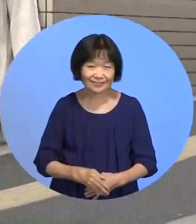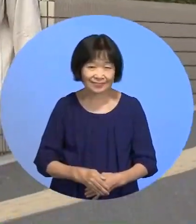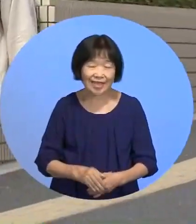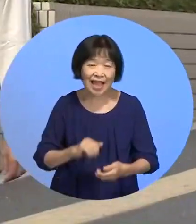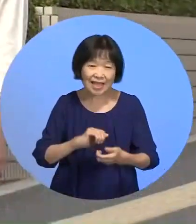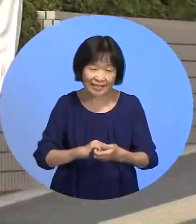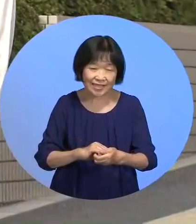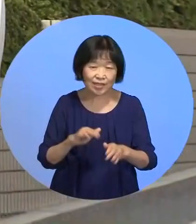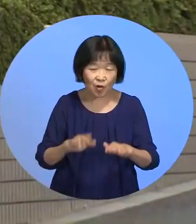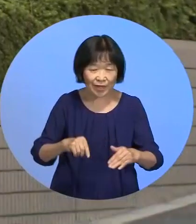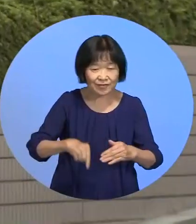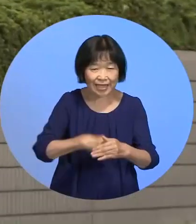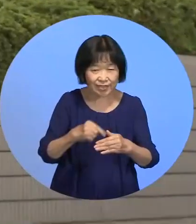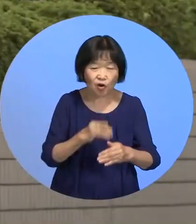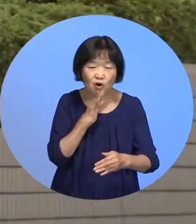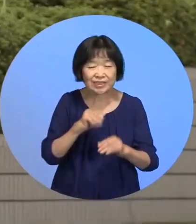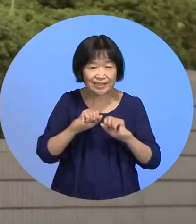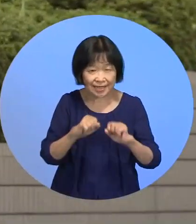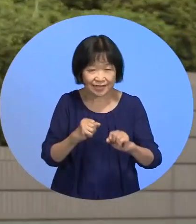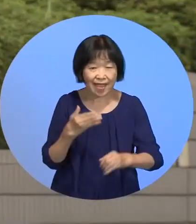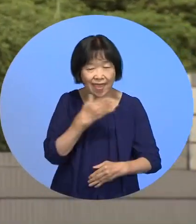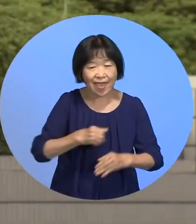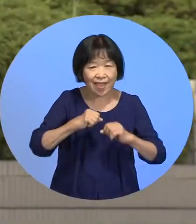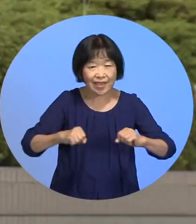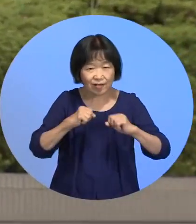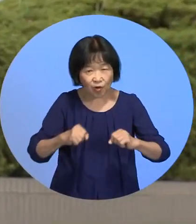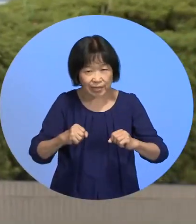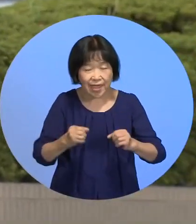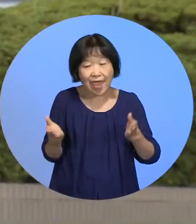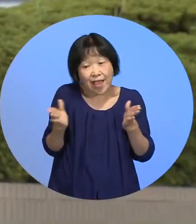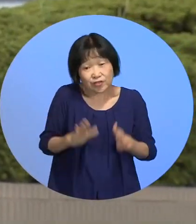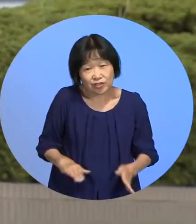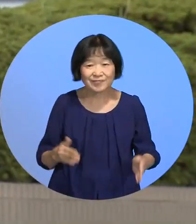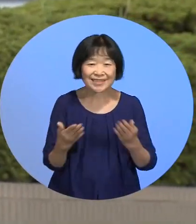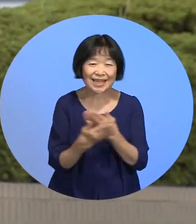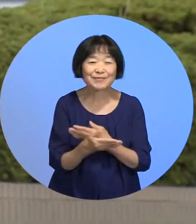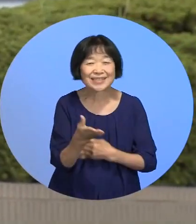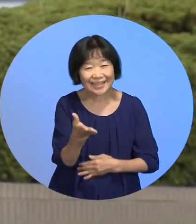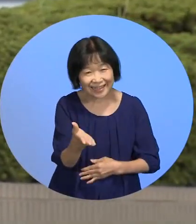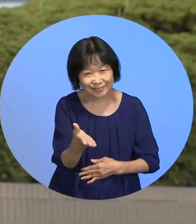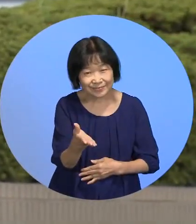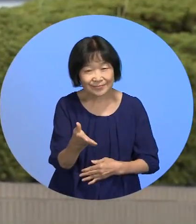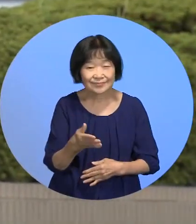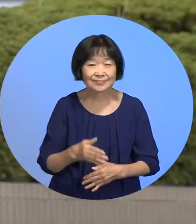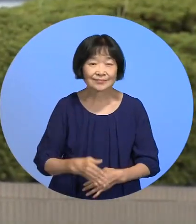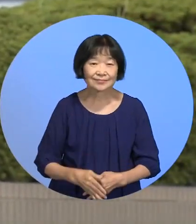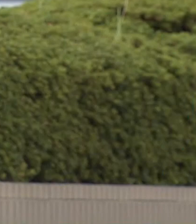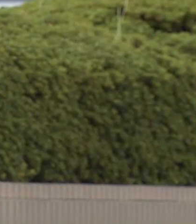ぜひ今回の内容を実践して健康にスリムになりませんか？